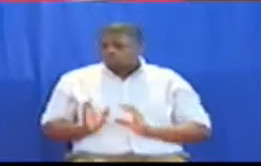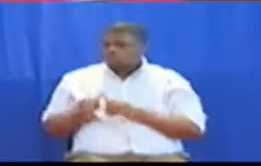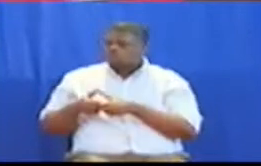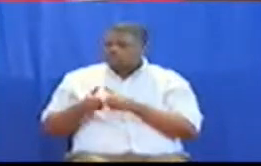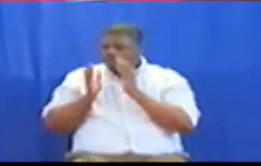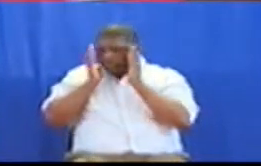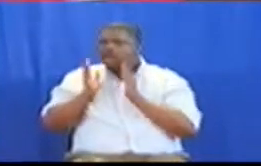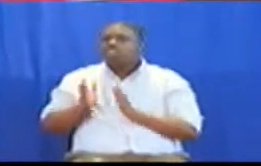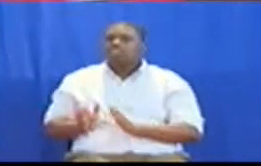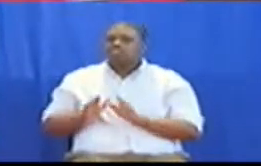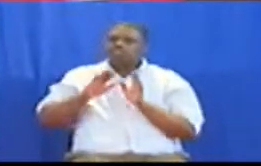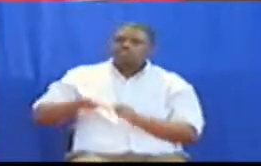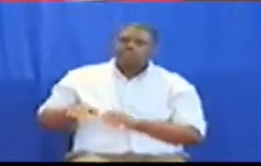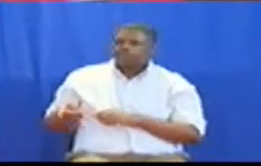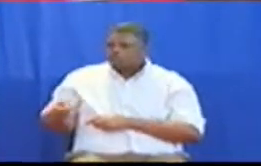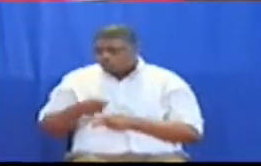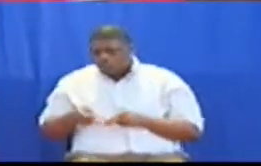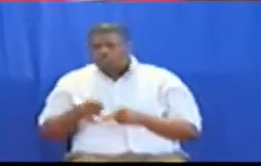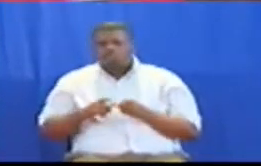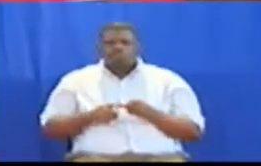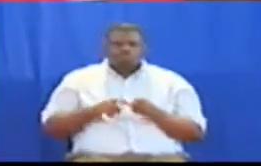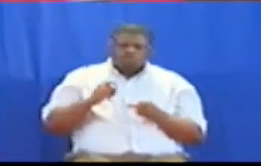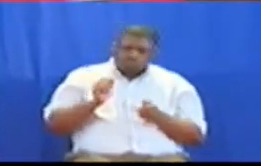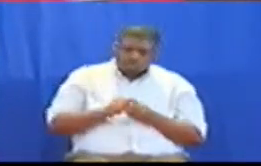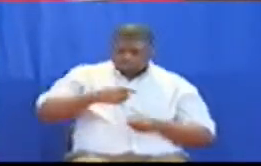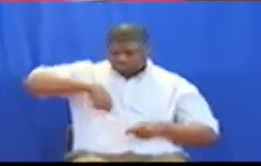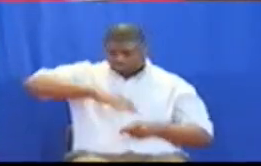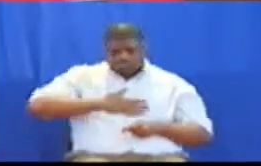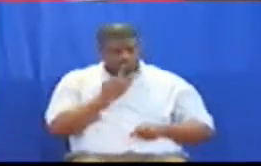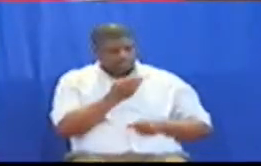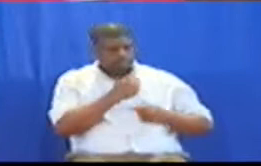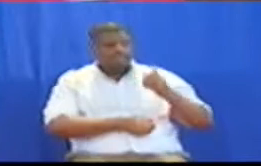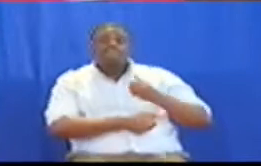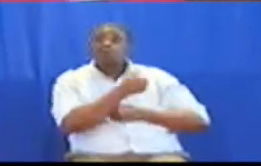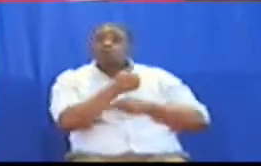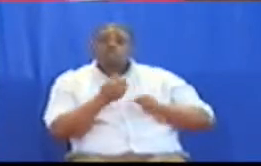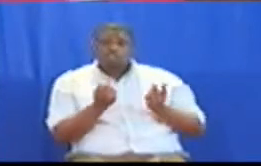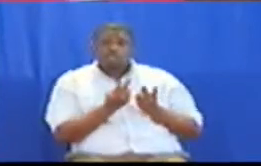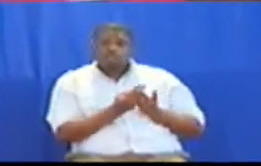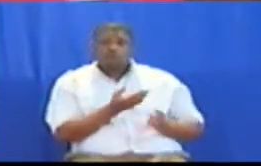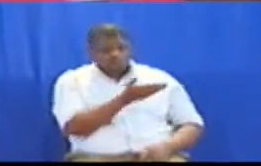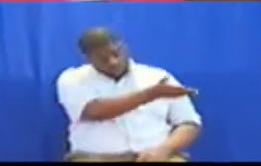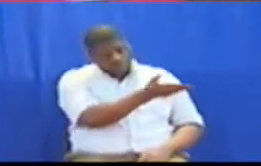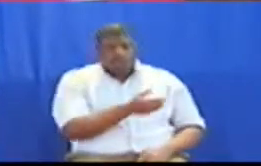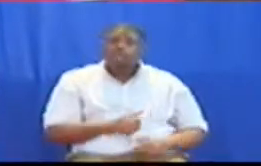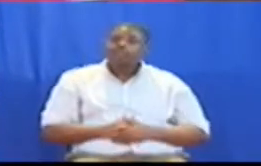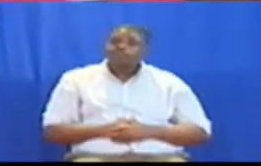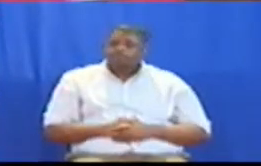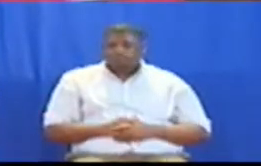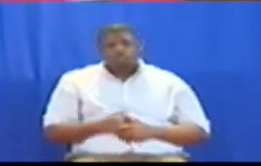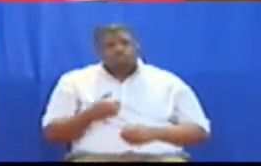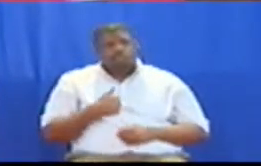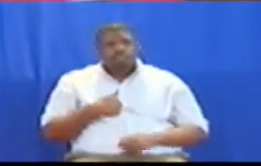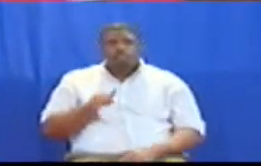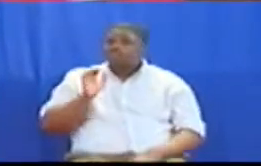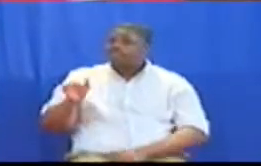tu kuangalia mikopo, madeni na mali zetu, iangalie na viongozi kama hawa. Na mimi niwaambie